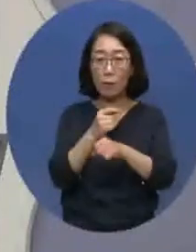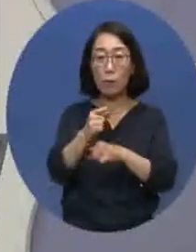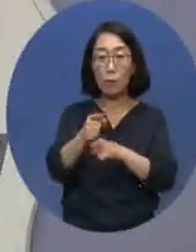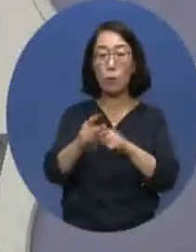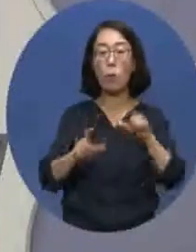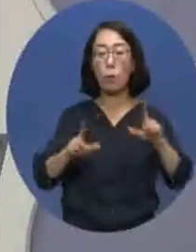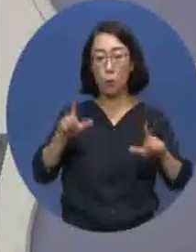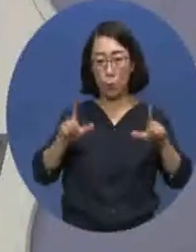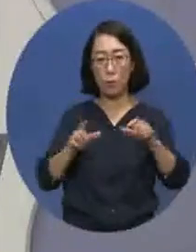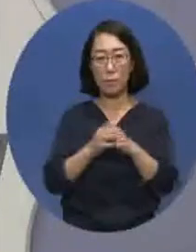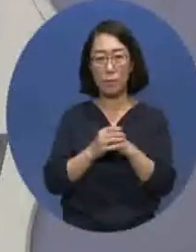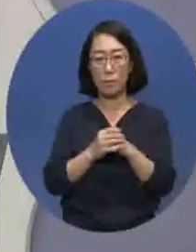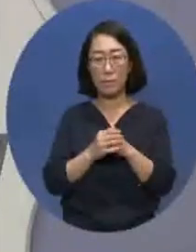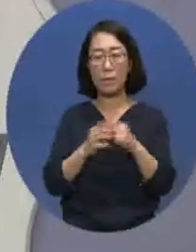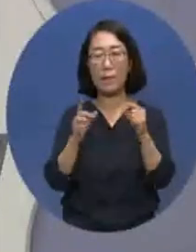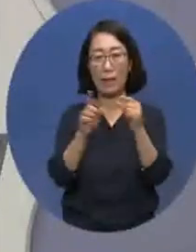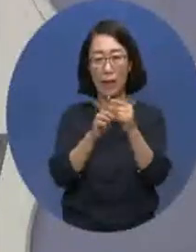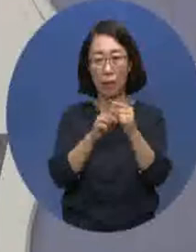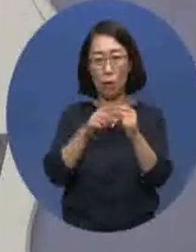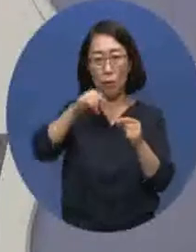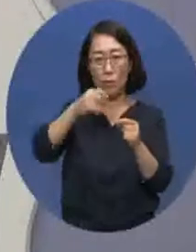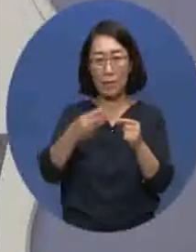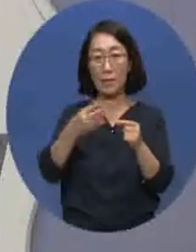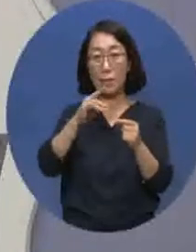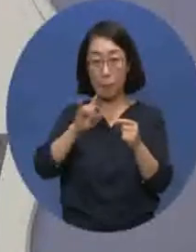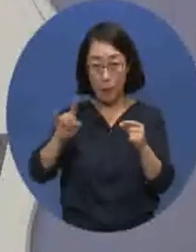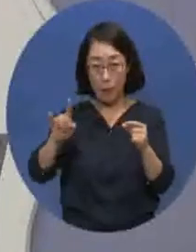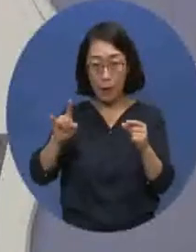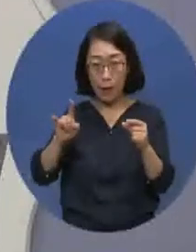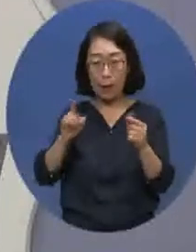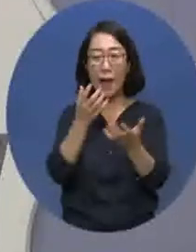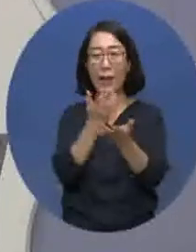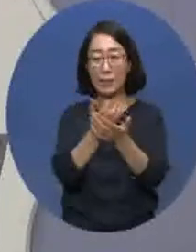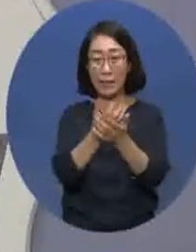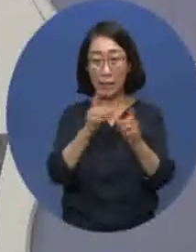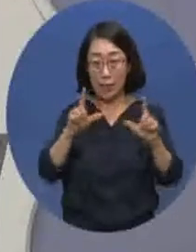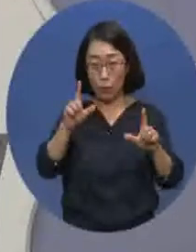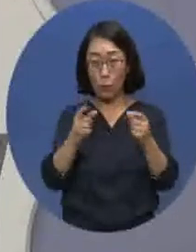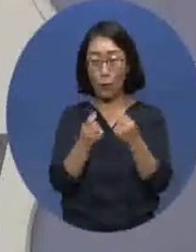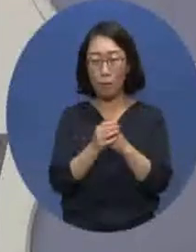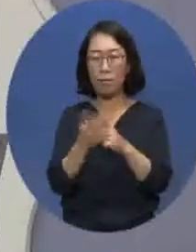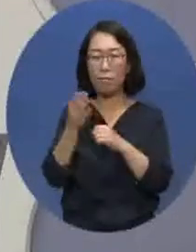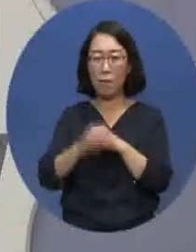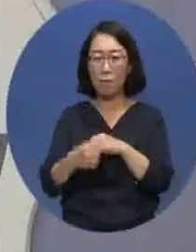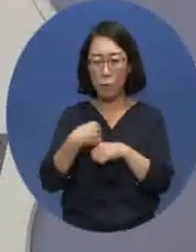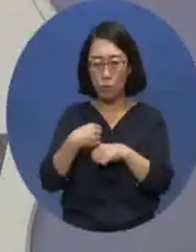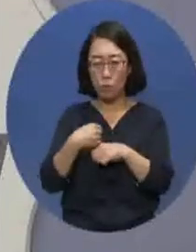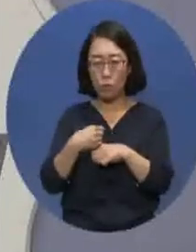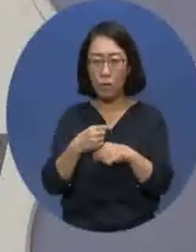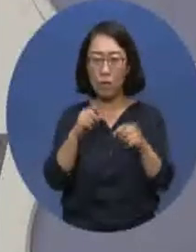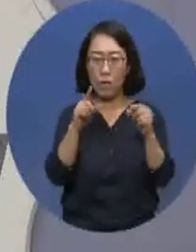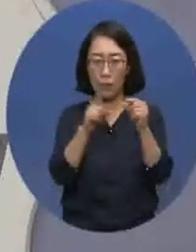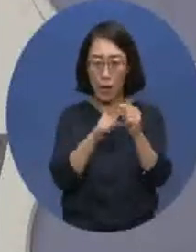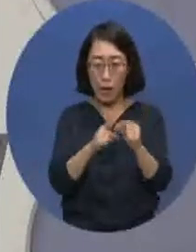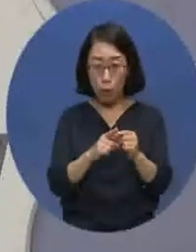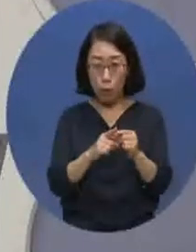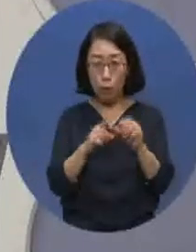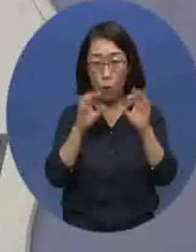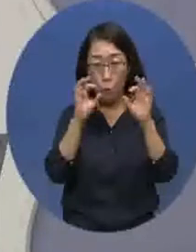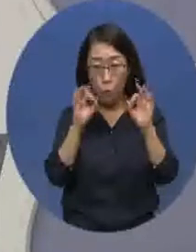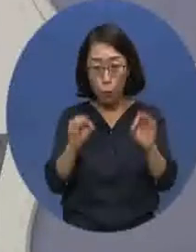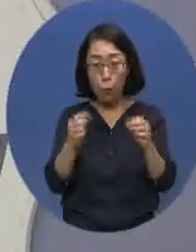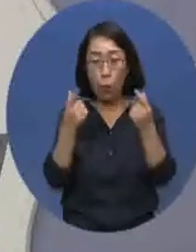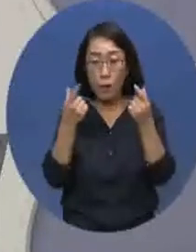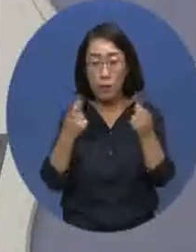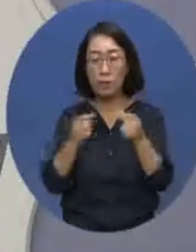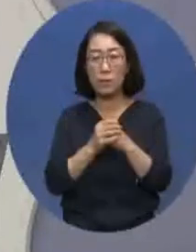표현한 이제 단어가 또 실패 있기도 하구요 그런데 저는 이제 그런 단어 에서도 보여지듯이